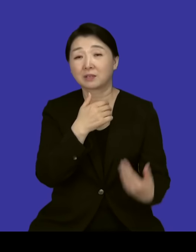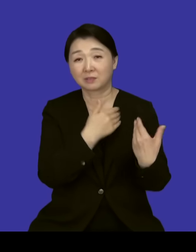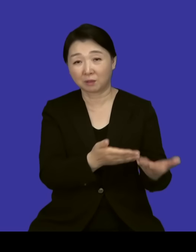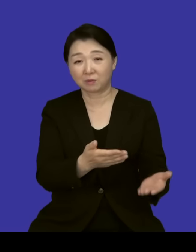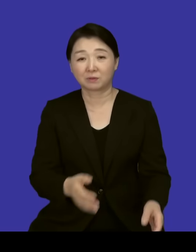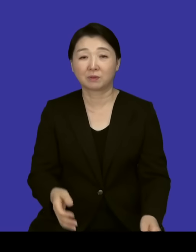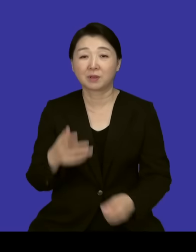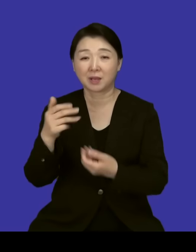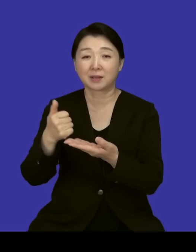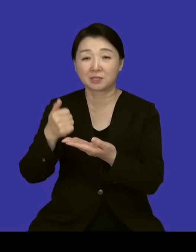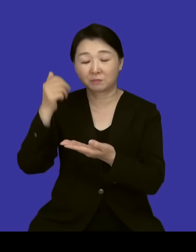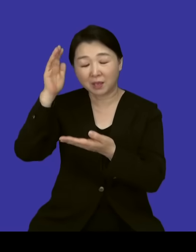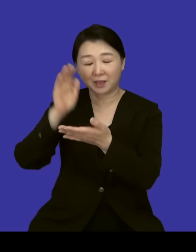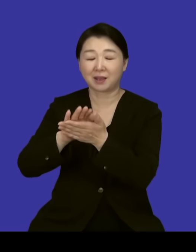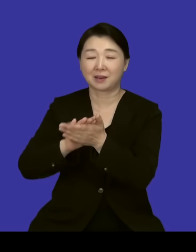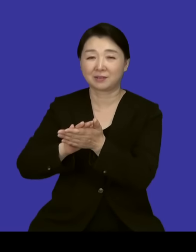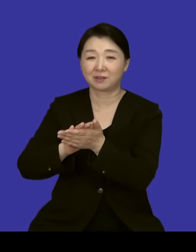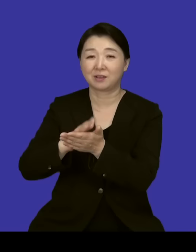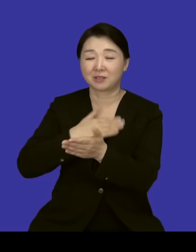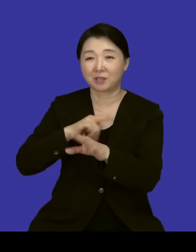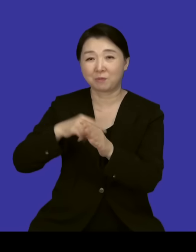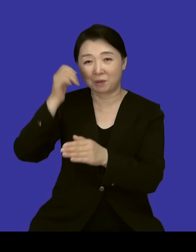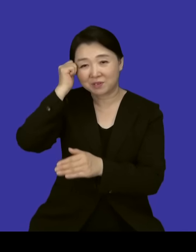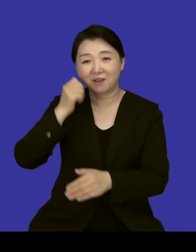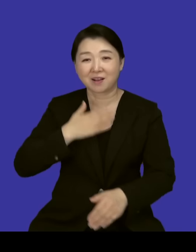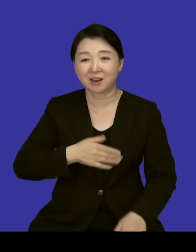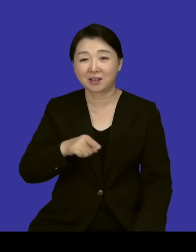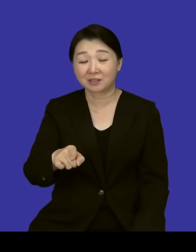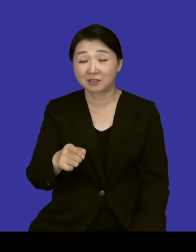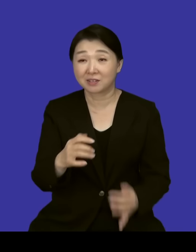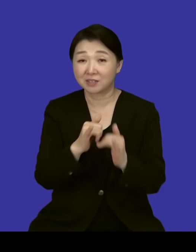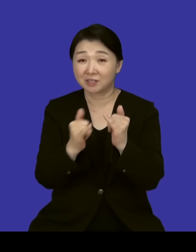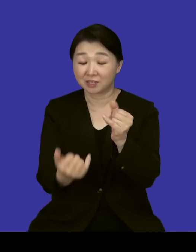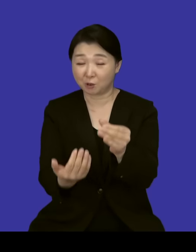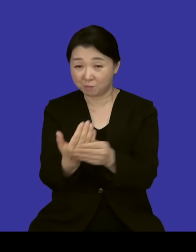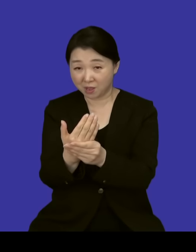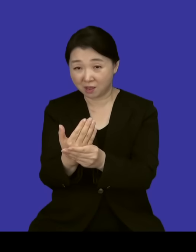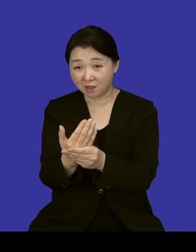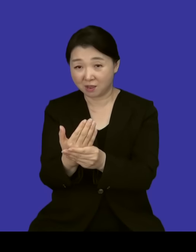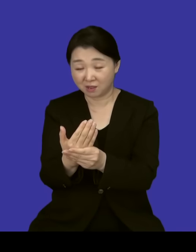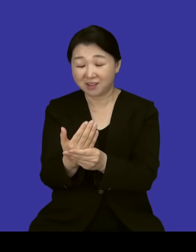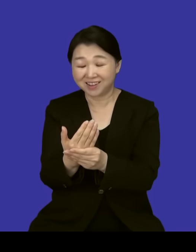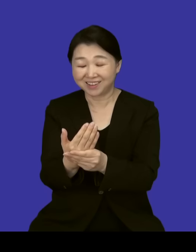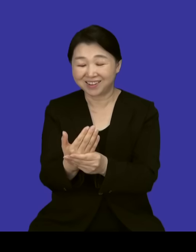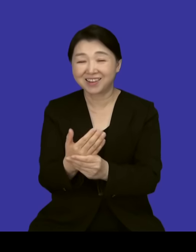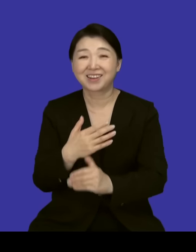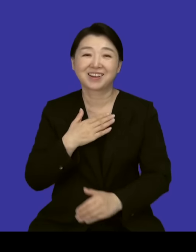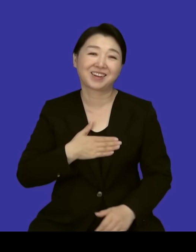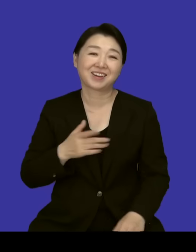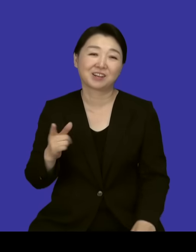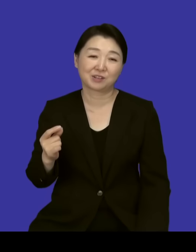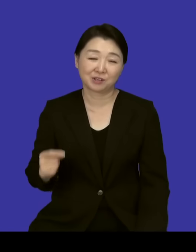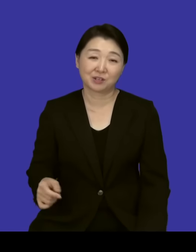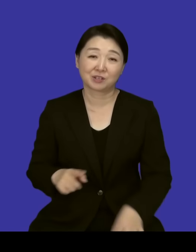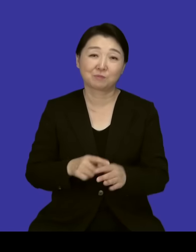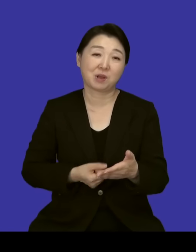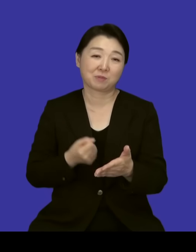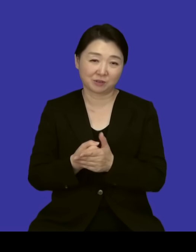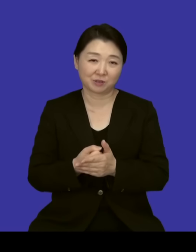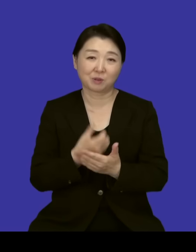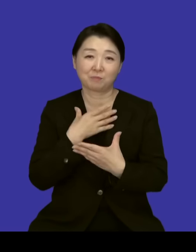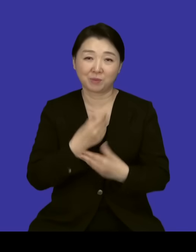두세요. 하나님이 나중에 내 마음을 기억하셨다가 그 사람이 무슨 일이 생길지 뭐 나중에 연락도 안 하겠지만 뭐 그렇게 마음 먹는 게 전